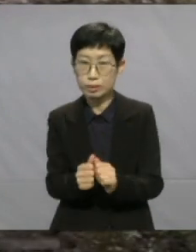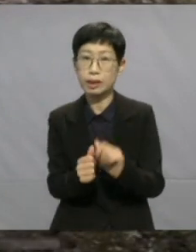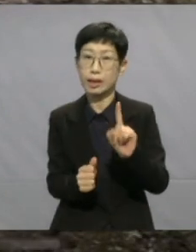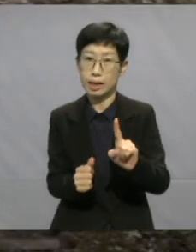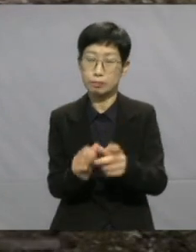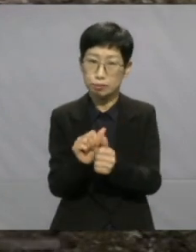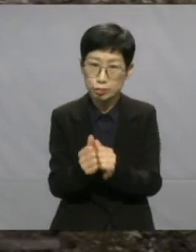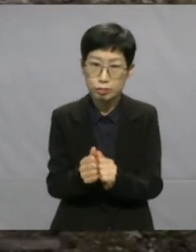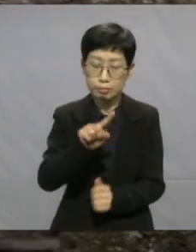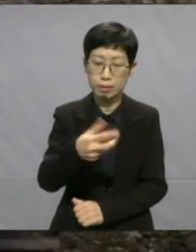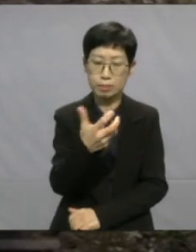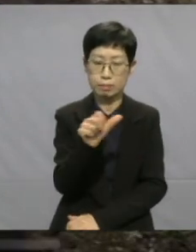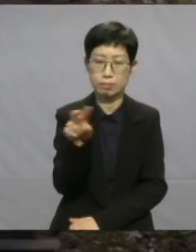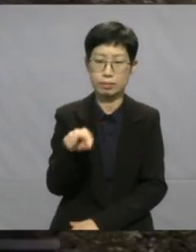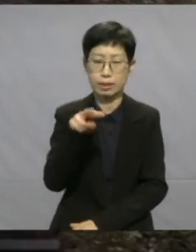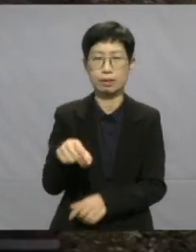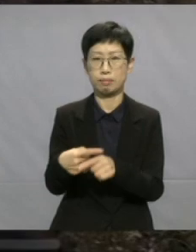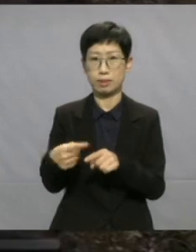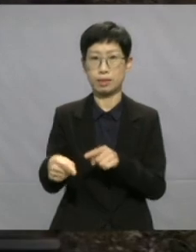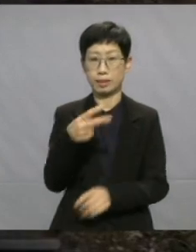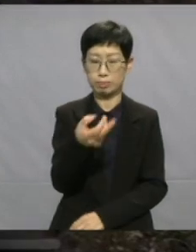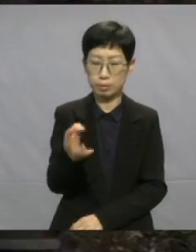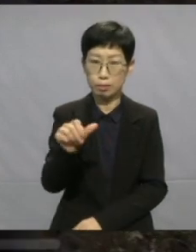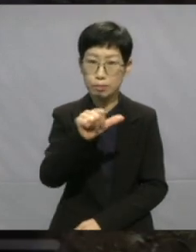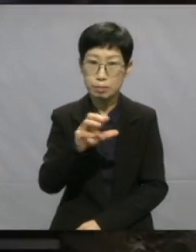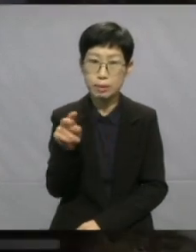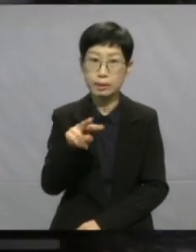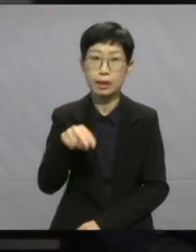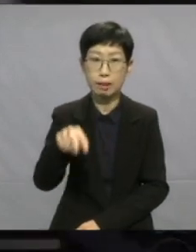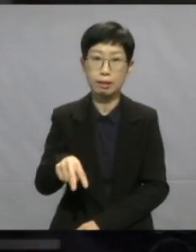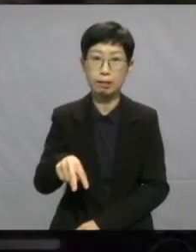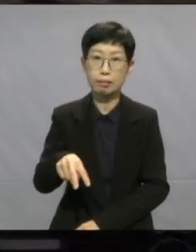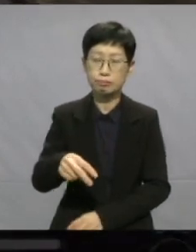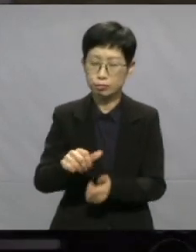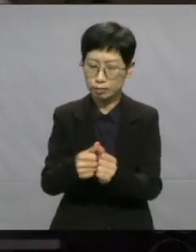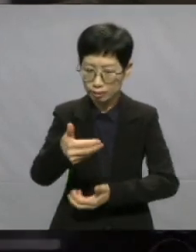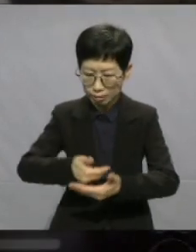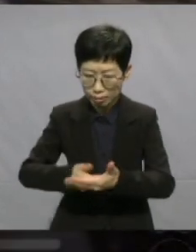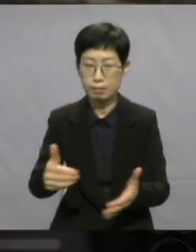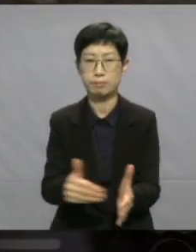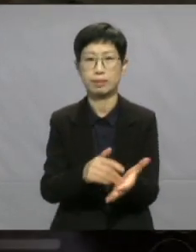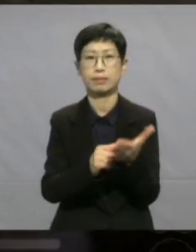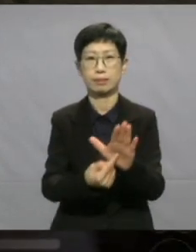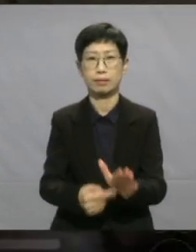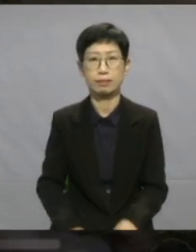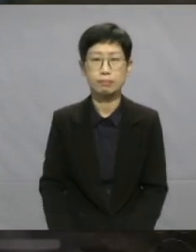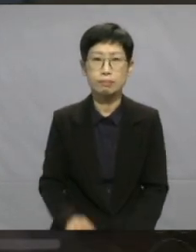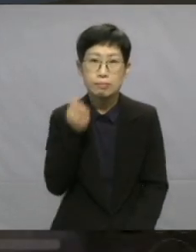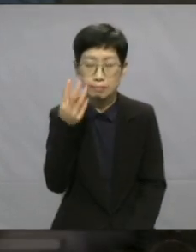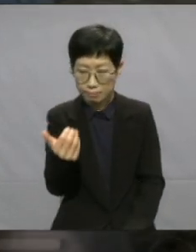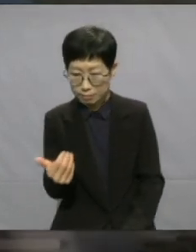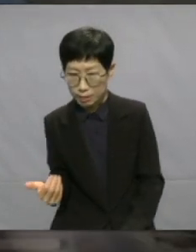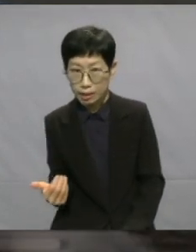185 달러로 평가해 12억 5천만 달러 상당의 내부자 주식 거래를 했다고 보도했습니다이는 3개월